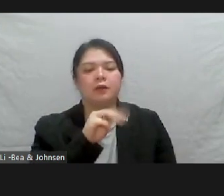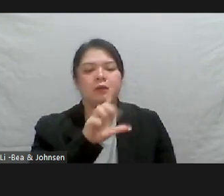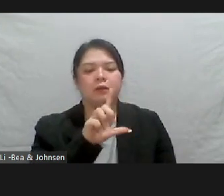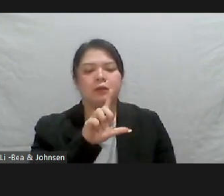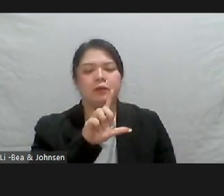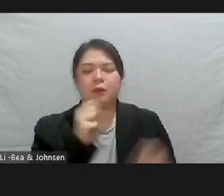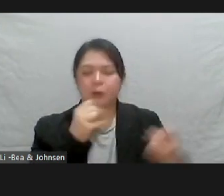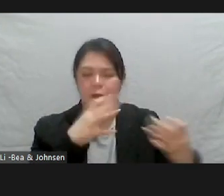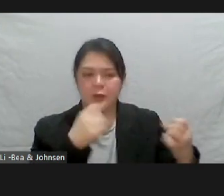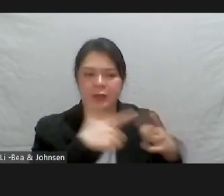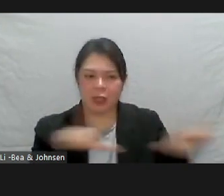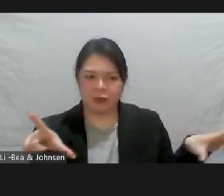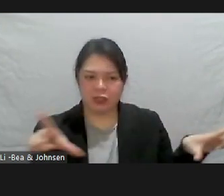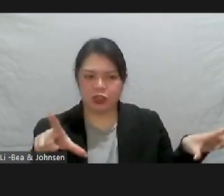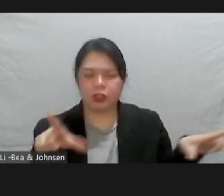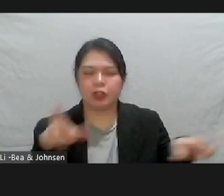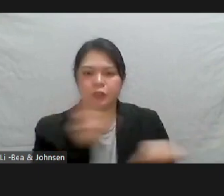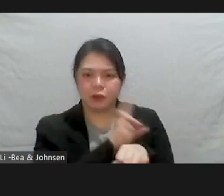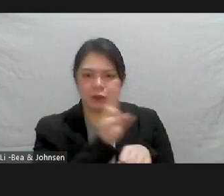nation. Maraming mga